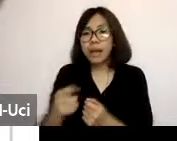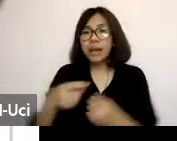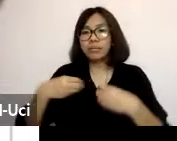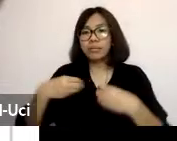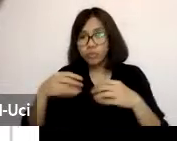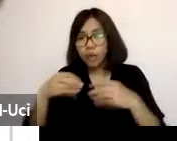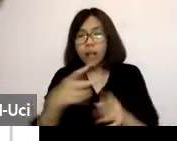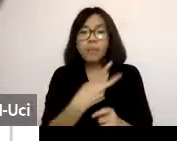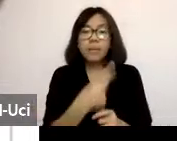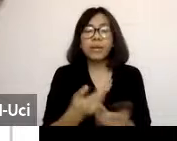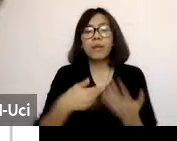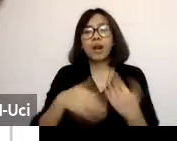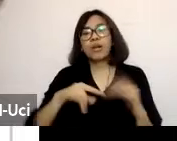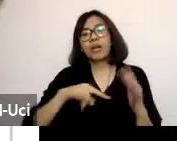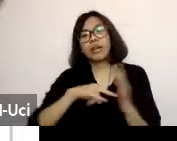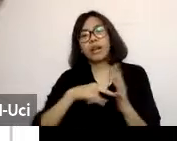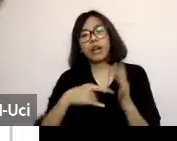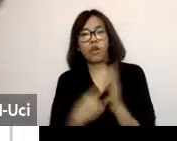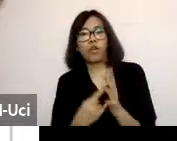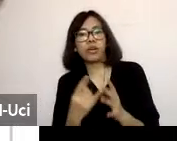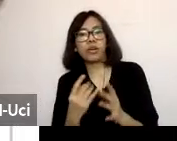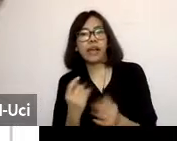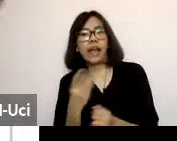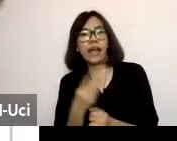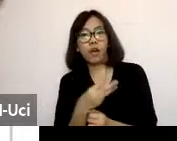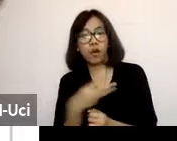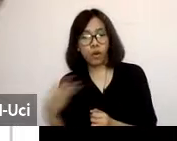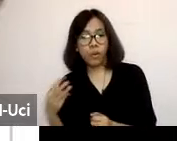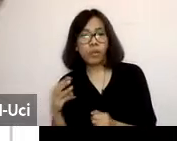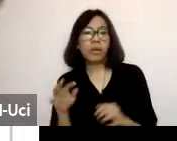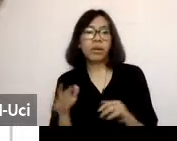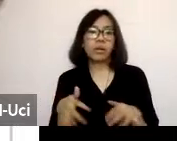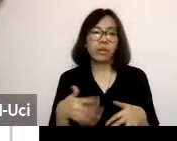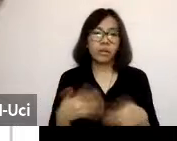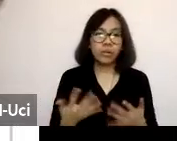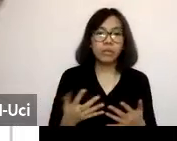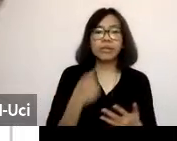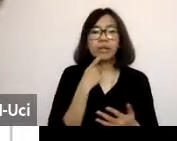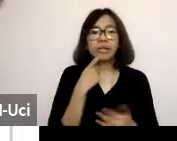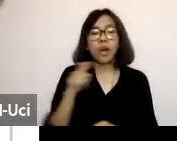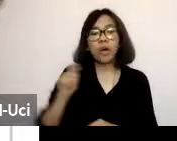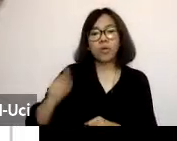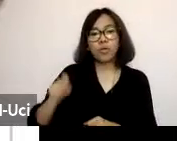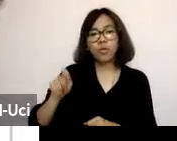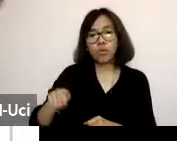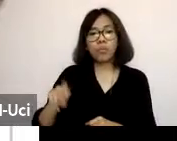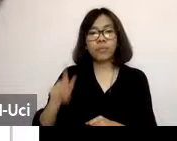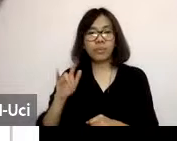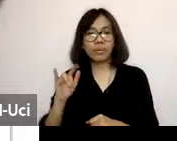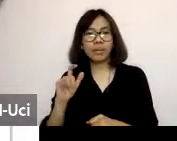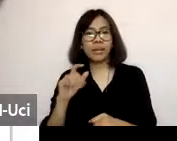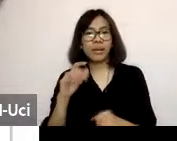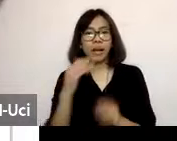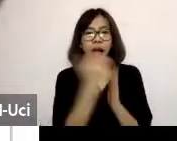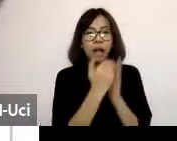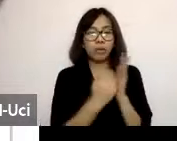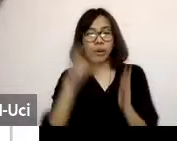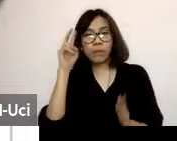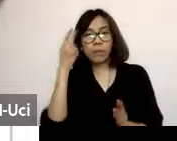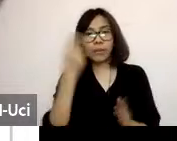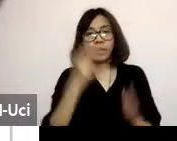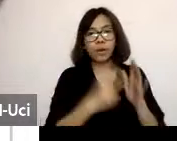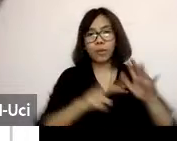Kami Perlu penguatan hukum jacket hoodie Arya mungkin akurasi kami Kalau tidak salah di PP 80 sudah diatur tapi di undang-undang